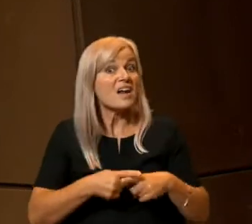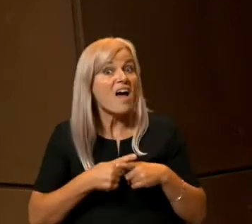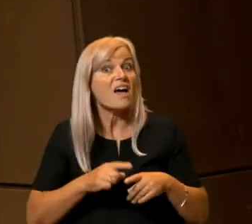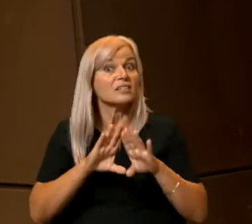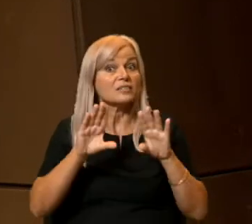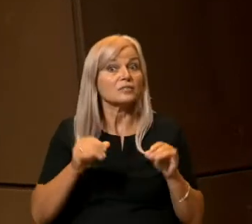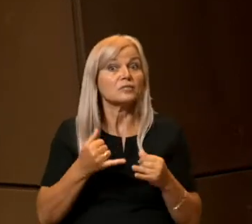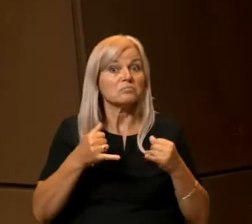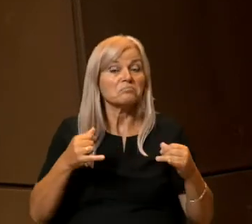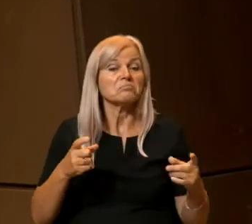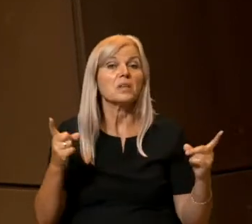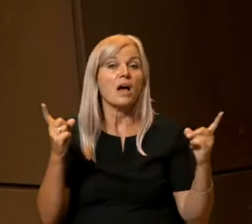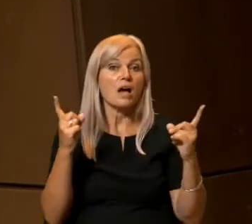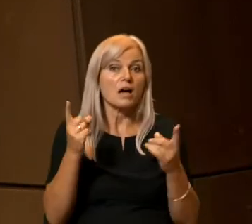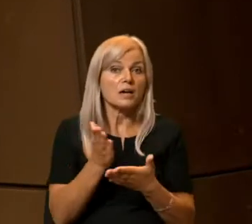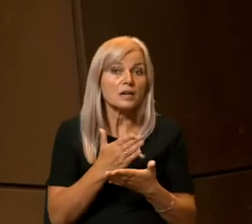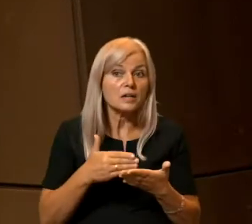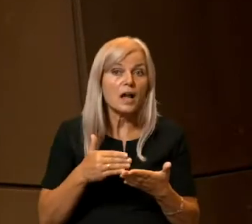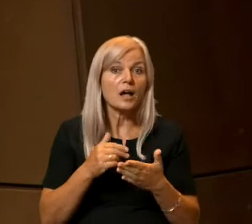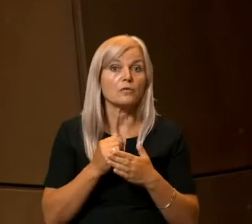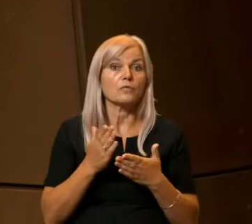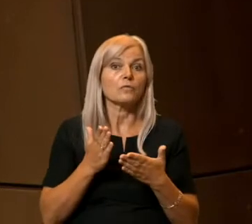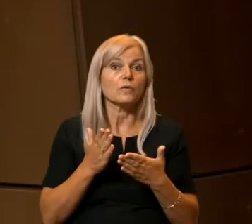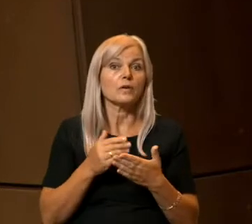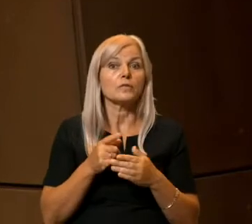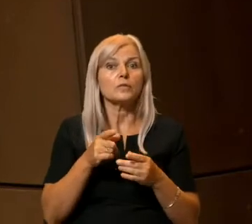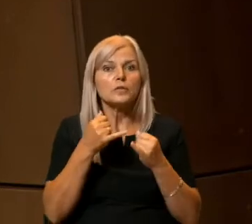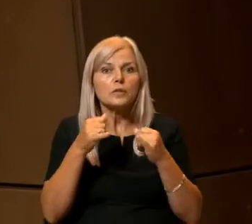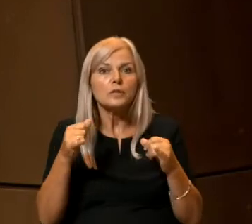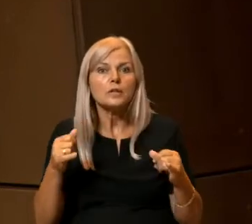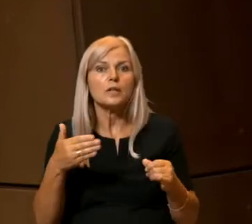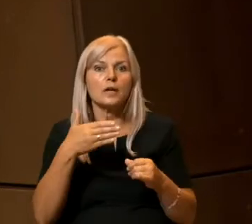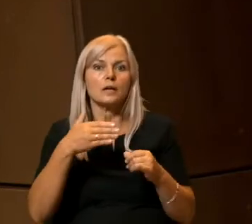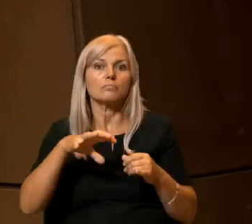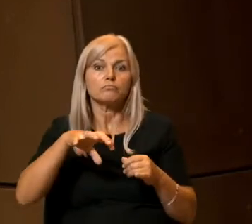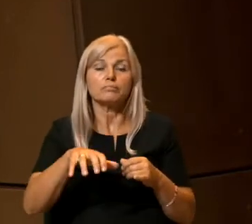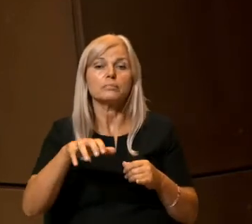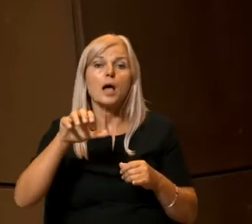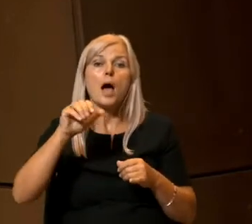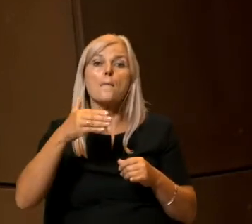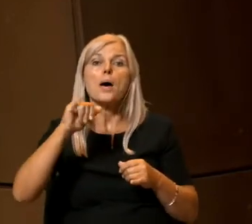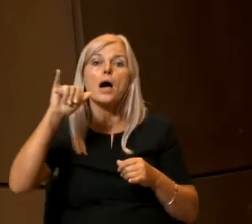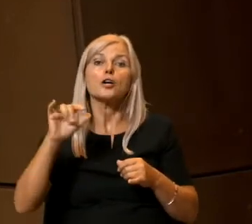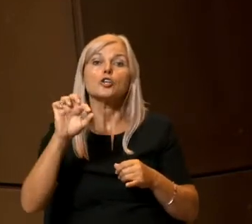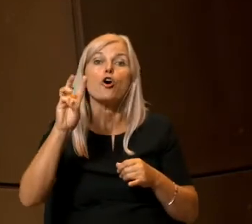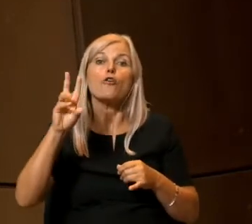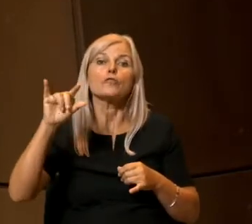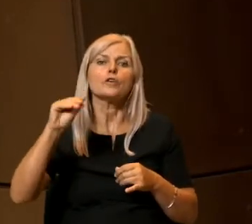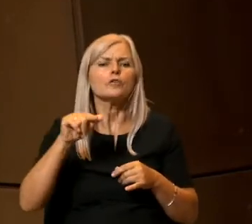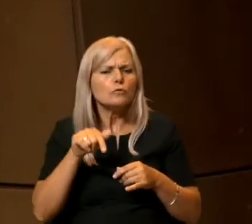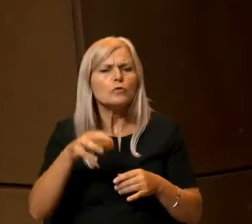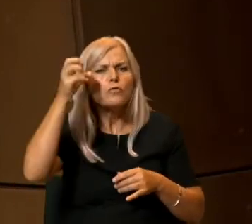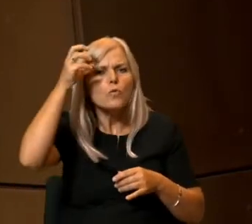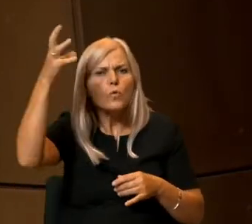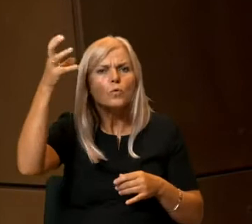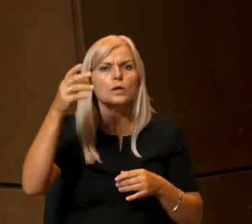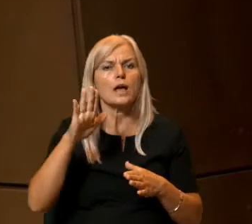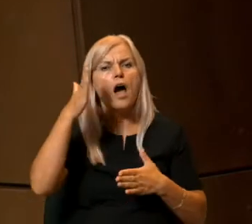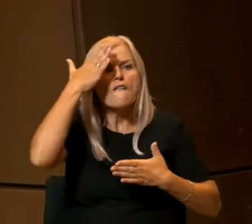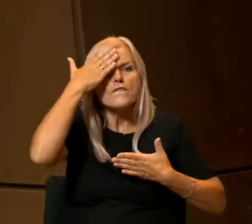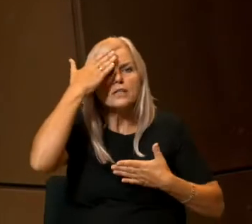Grecję, Inków, Majów. I we wszystkich tych kulturach wiedza była